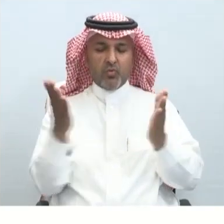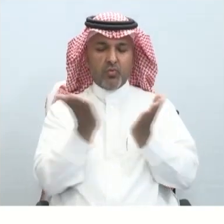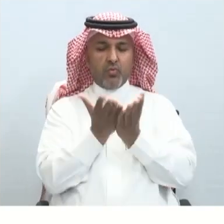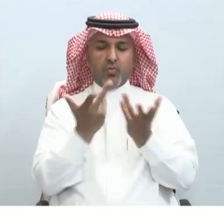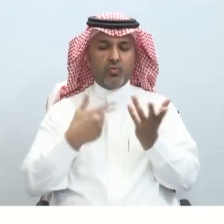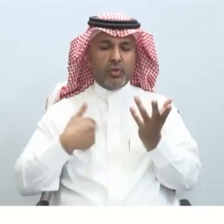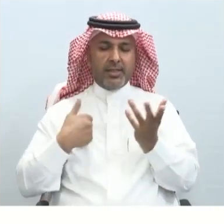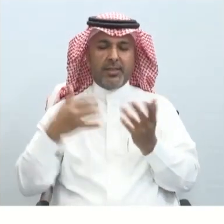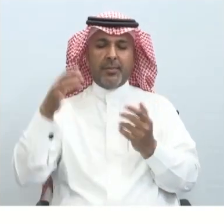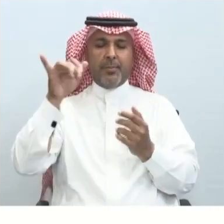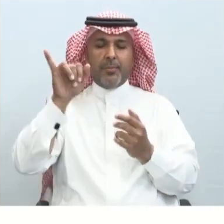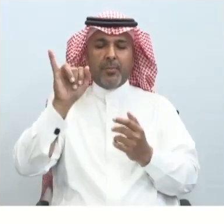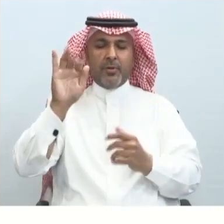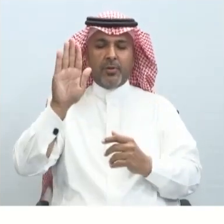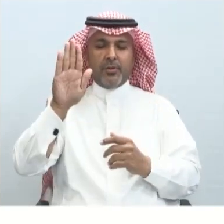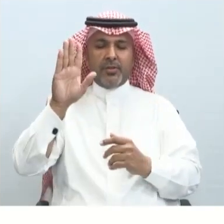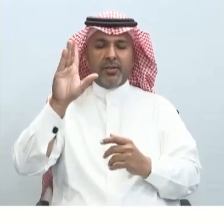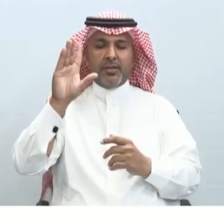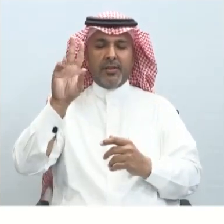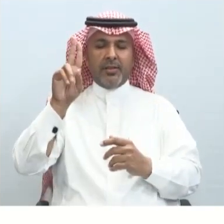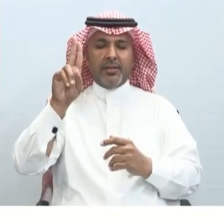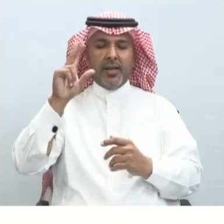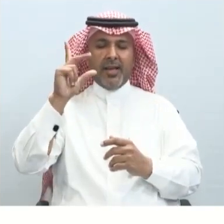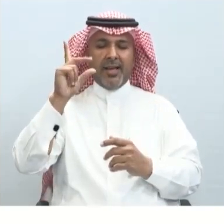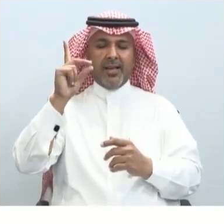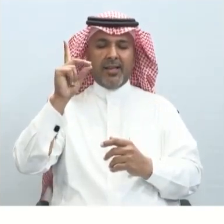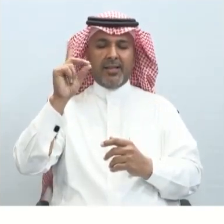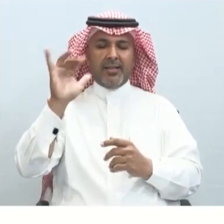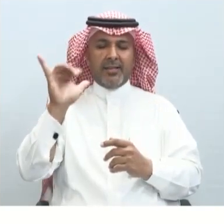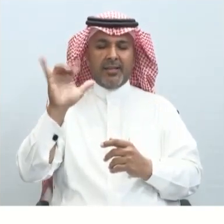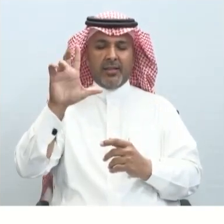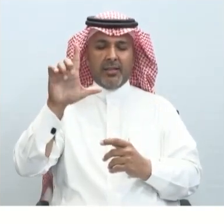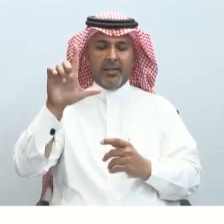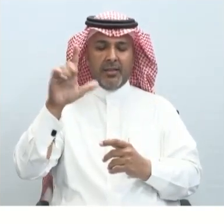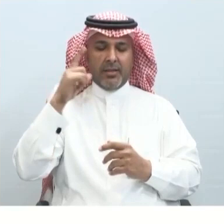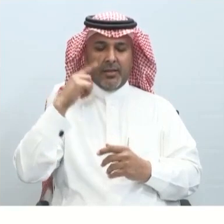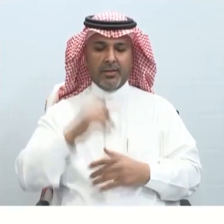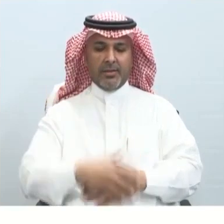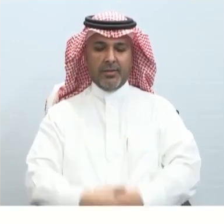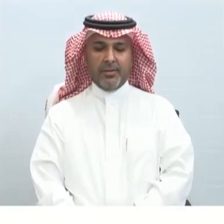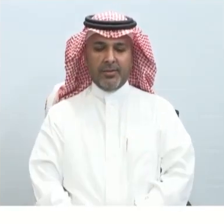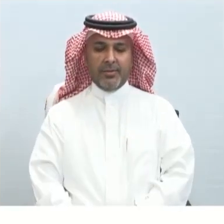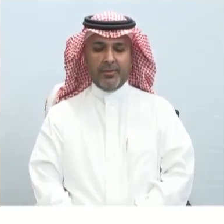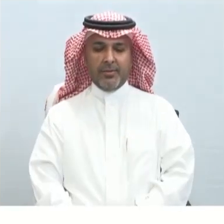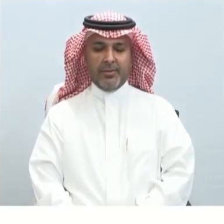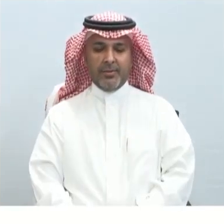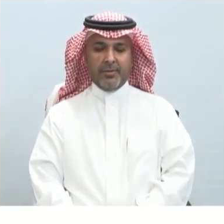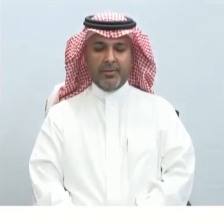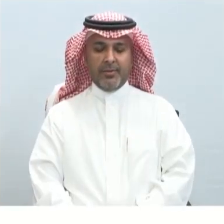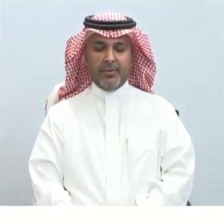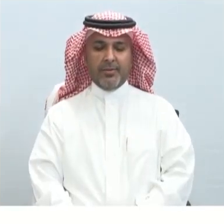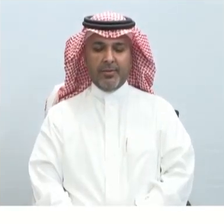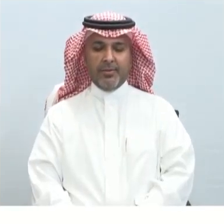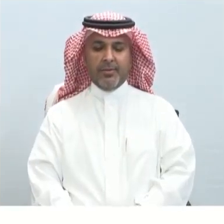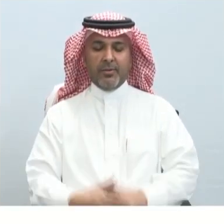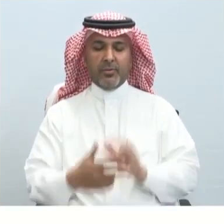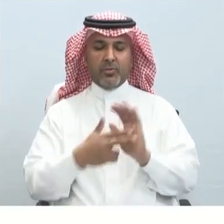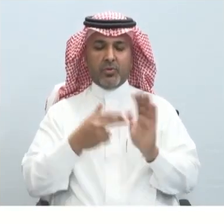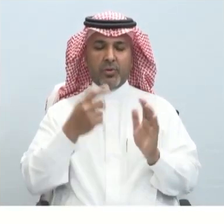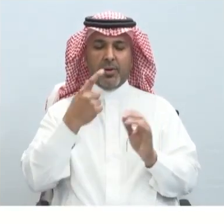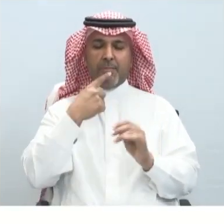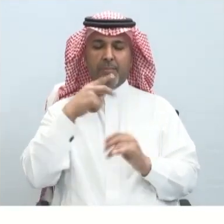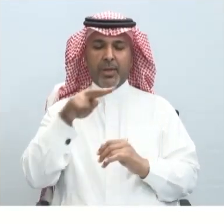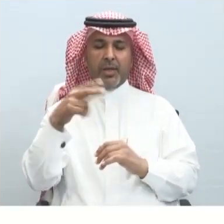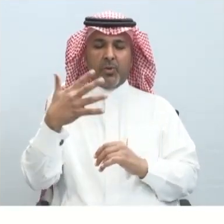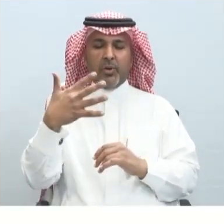عشره في 15 في ساين 90 طبعا ساين تسعين احنا نعرف انه يساوي واحد وبالتالي الناتج هيكون 150